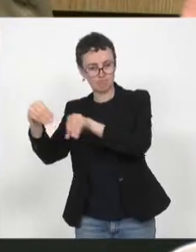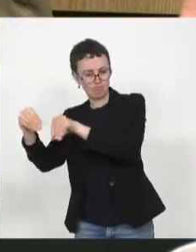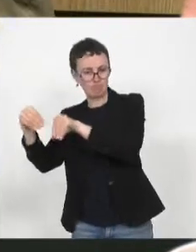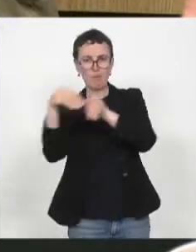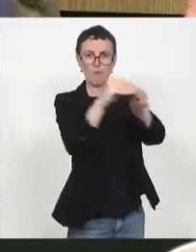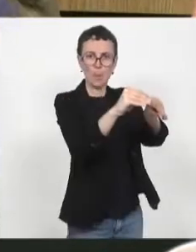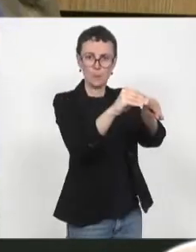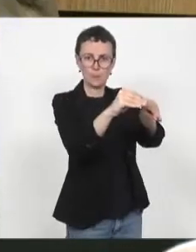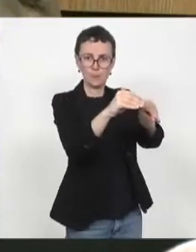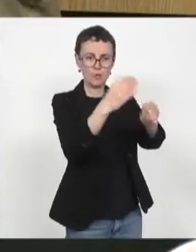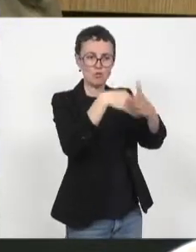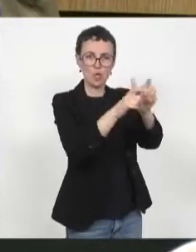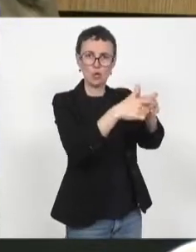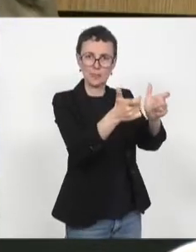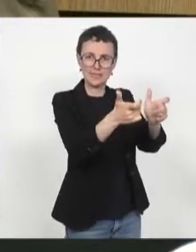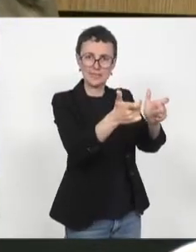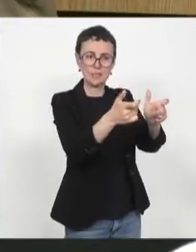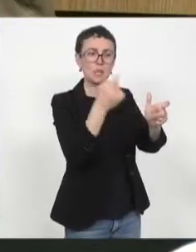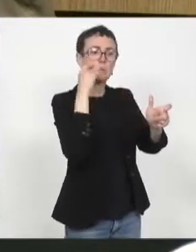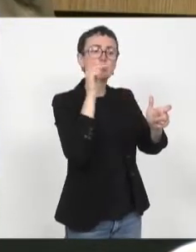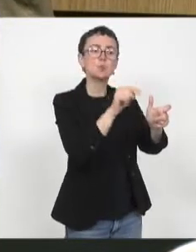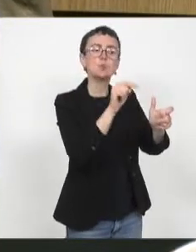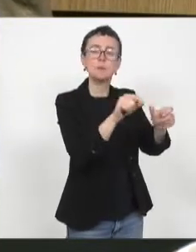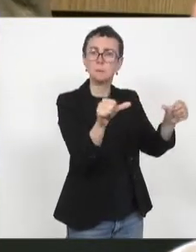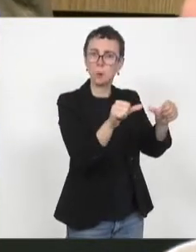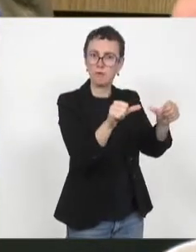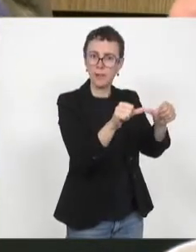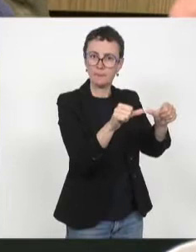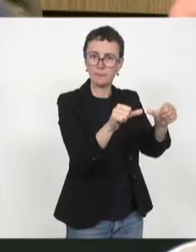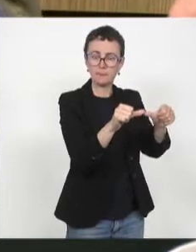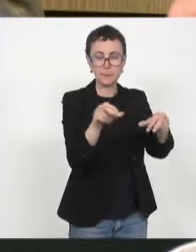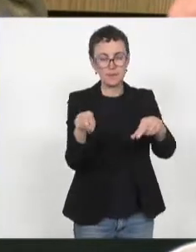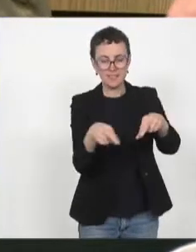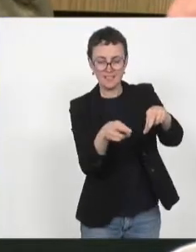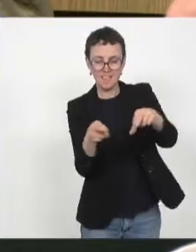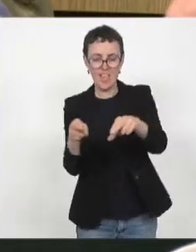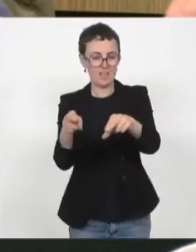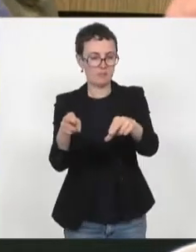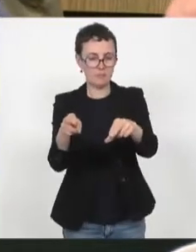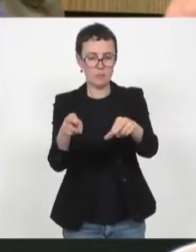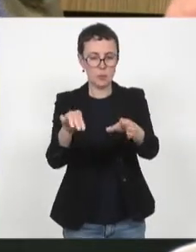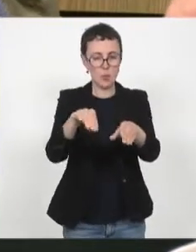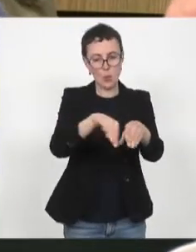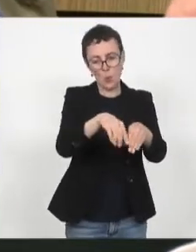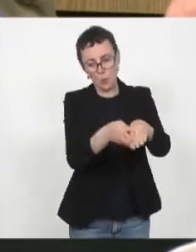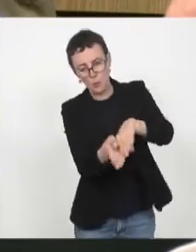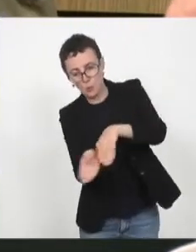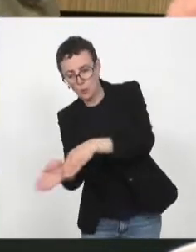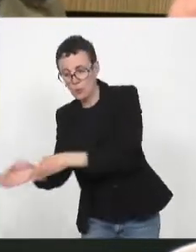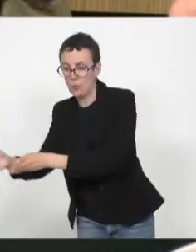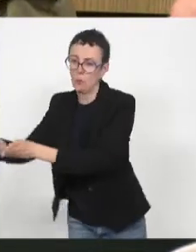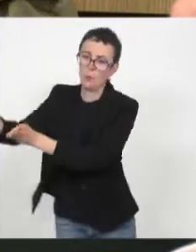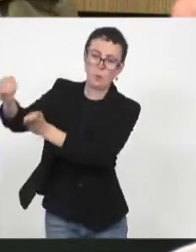de la Libaude et pouvoir construire un entrepôt géant. Vous avez vendu ces terres sur des estimations de 2016 à hauteur de 5 millions